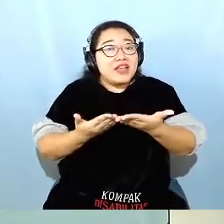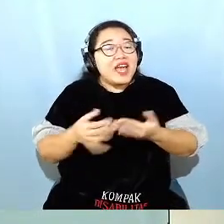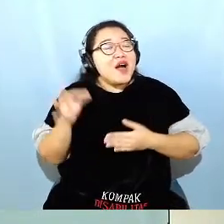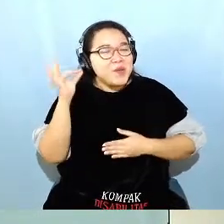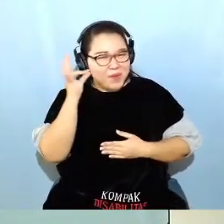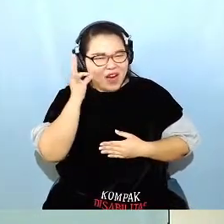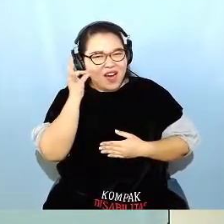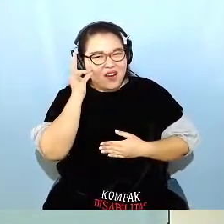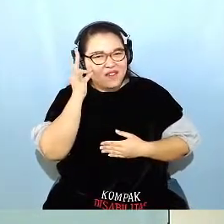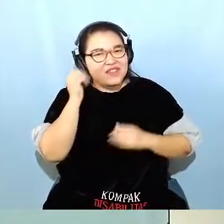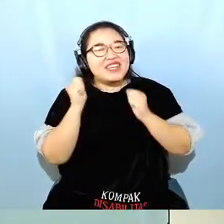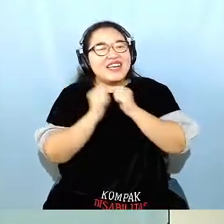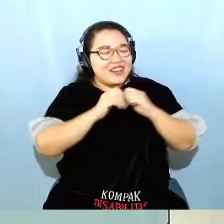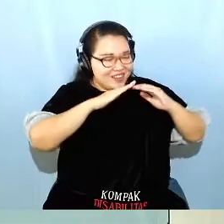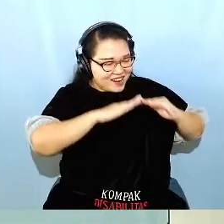berbunga-bunga.